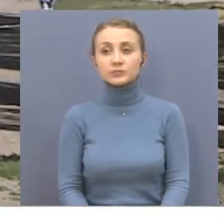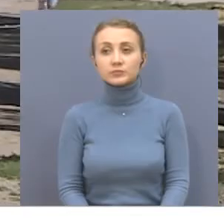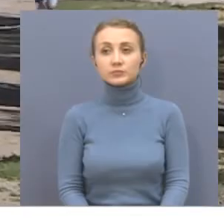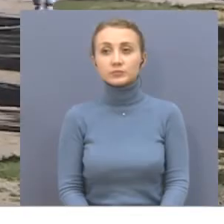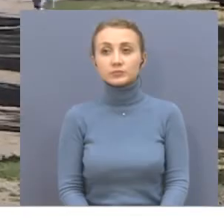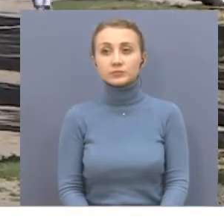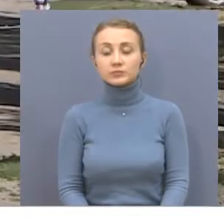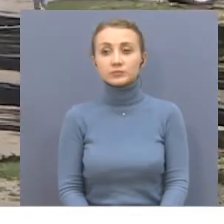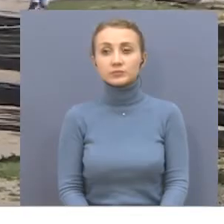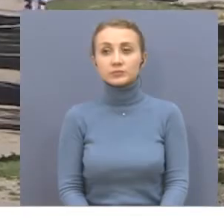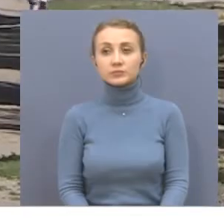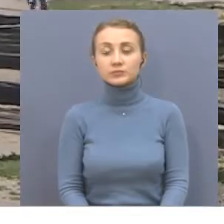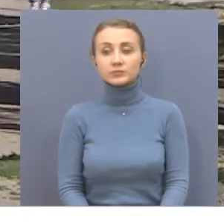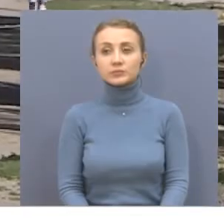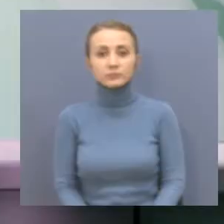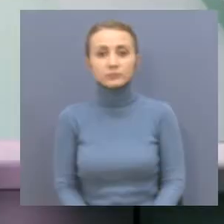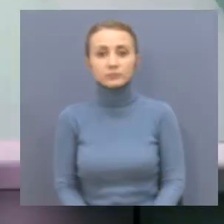Старожилов, Алмас Адуақасов, Көкше ақпарат.